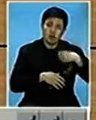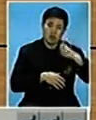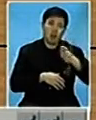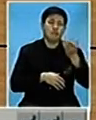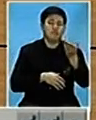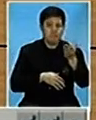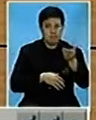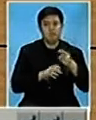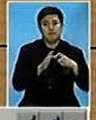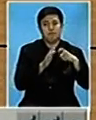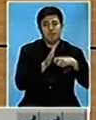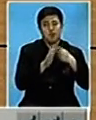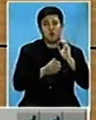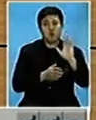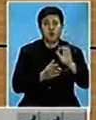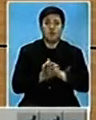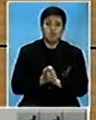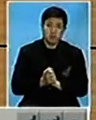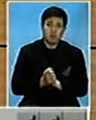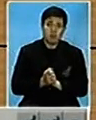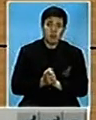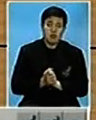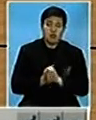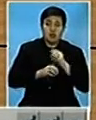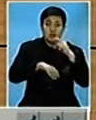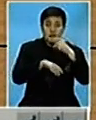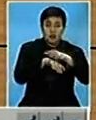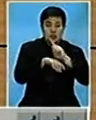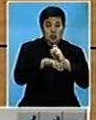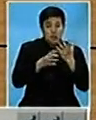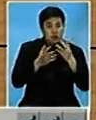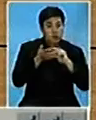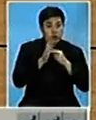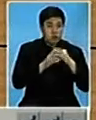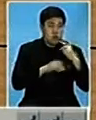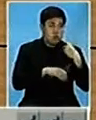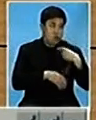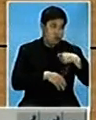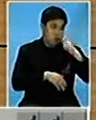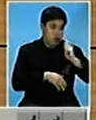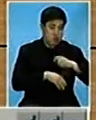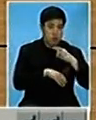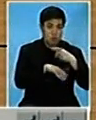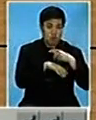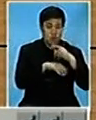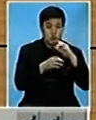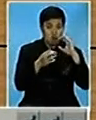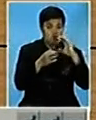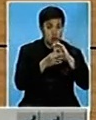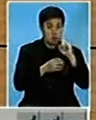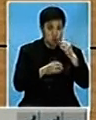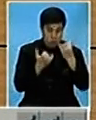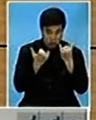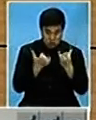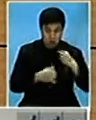ครับท่านประธานครับแต่ไม่ได้เกิดจากศาลรัฐธรรมนูญณเวล